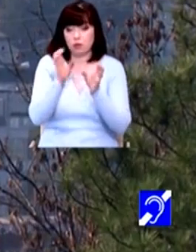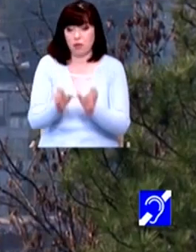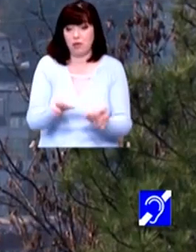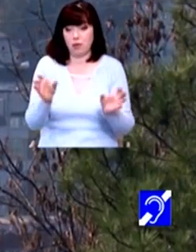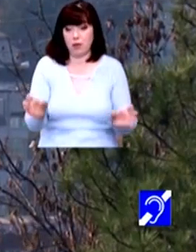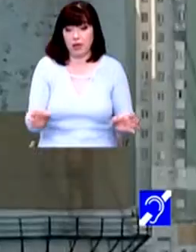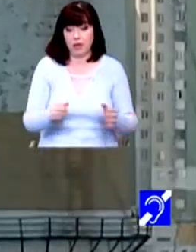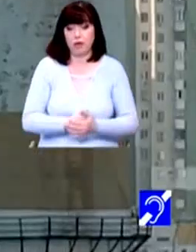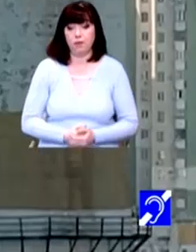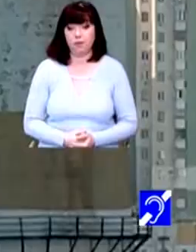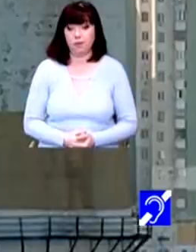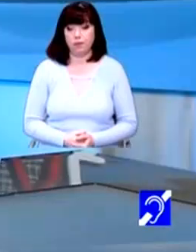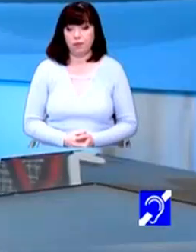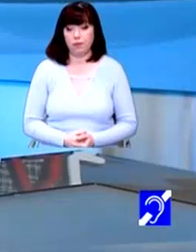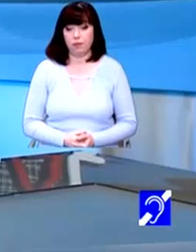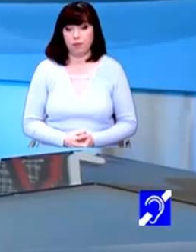de încălzire.